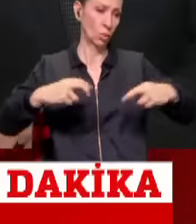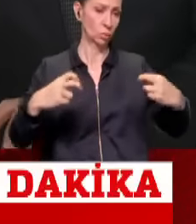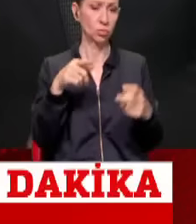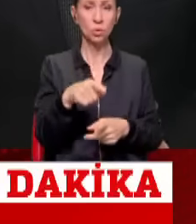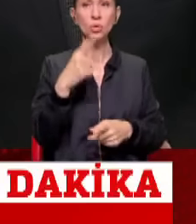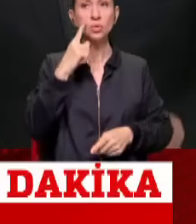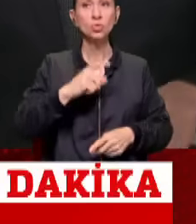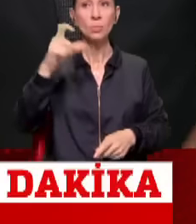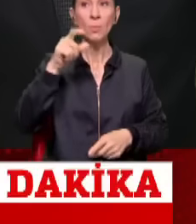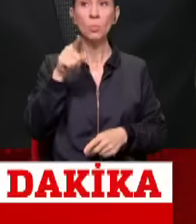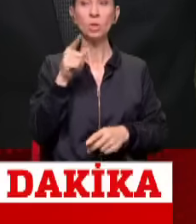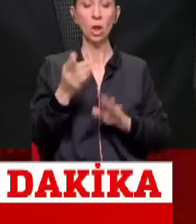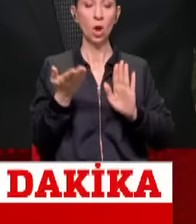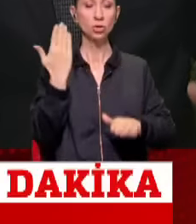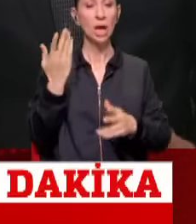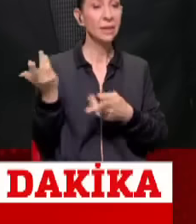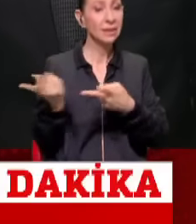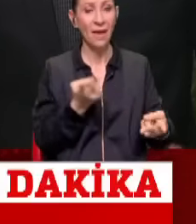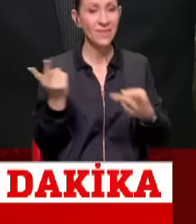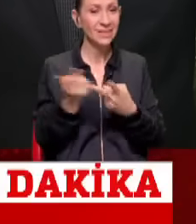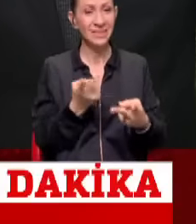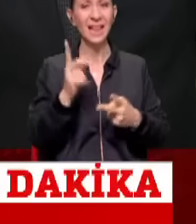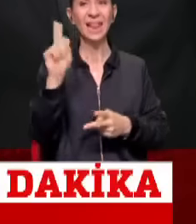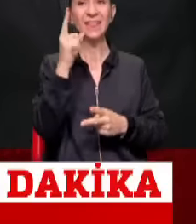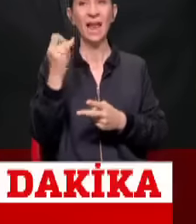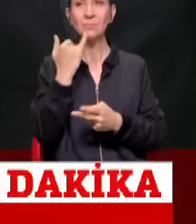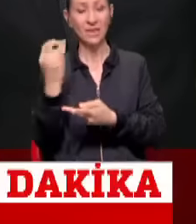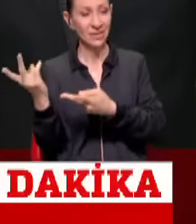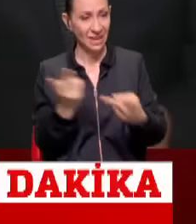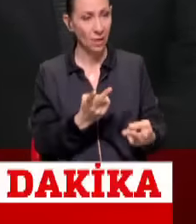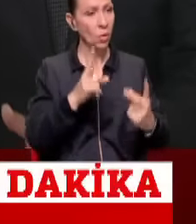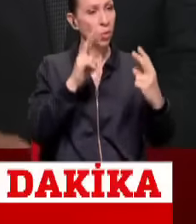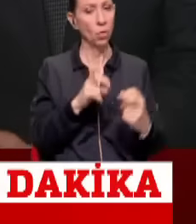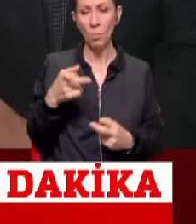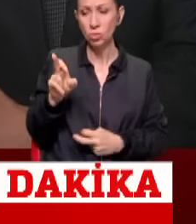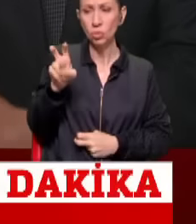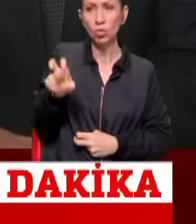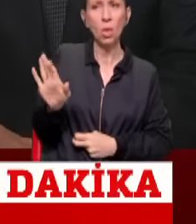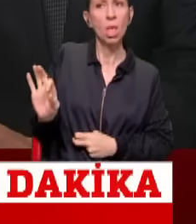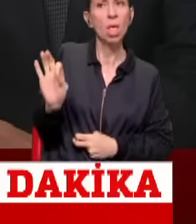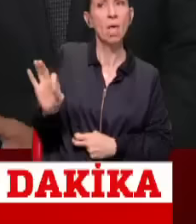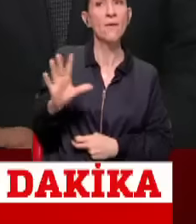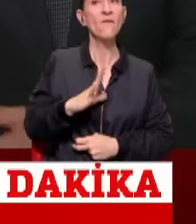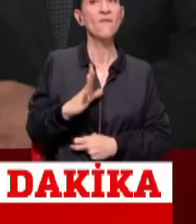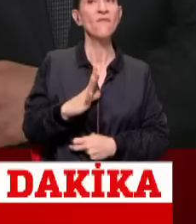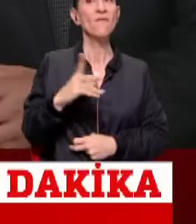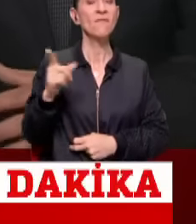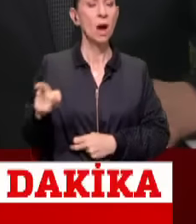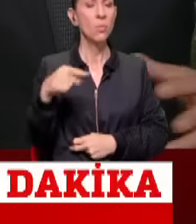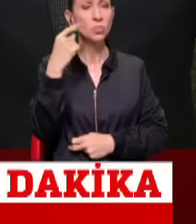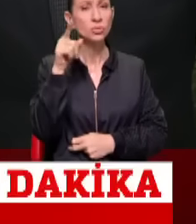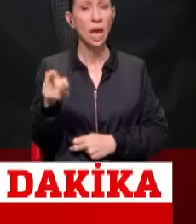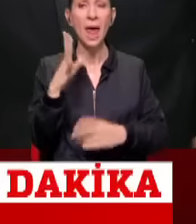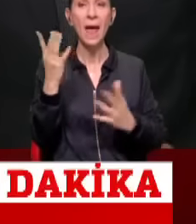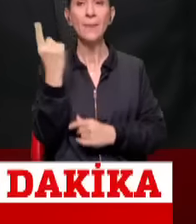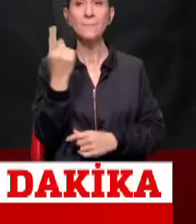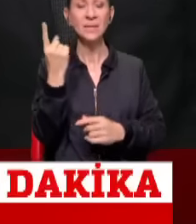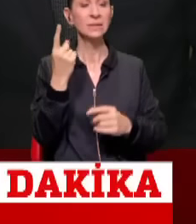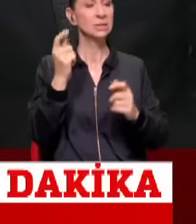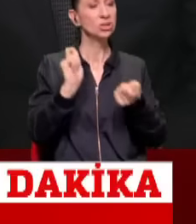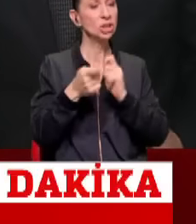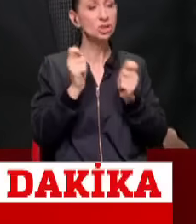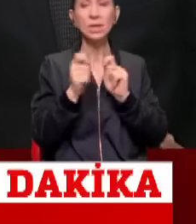Yani Cumhurbaşkanı bundan önceki kabullerinde de liderleri kabul ettiğinde de orada duran bir boş koltuk olduğunu dolayısıyla herhangi bir